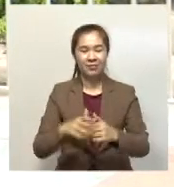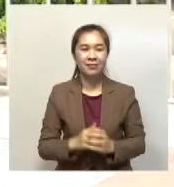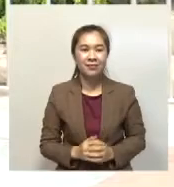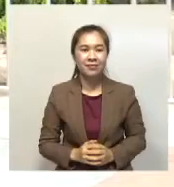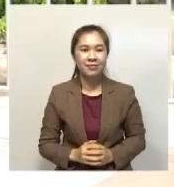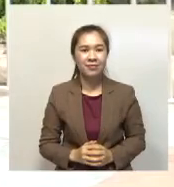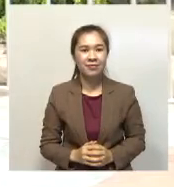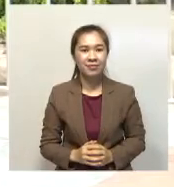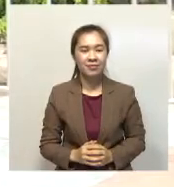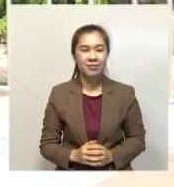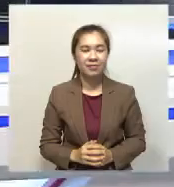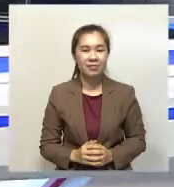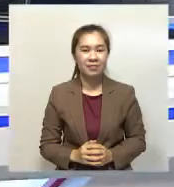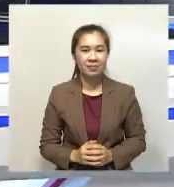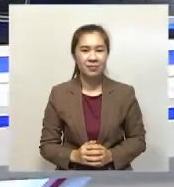องแก้วค่ะ